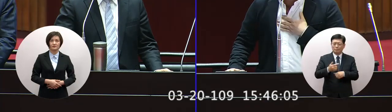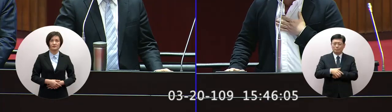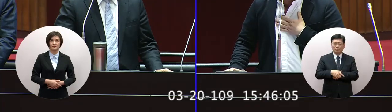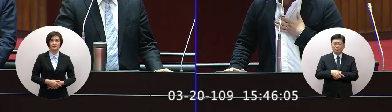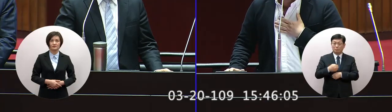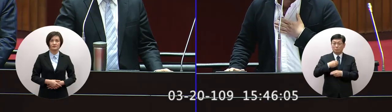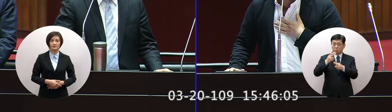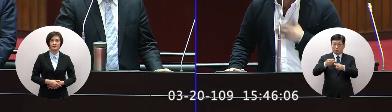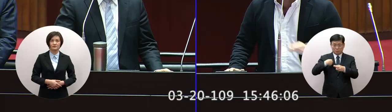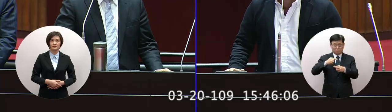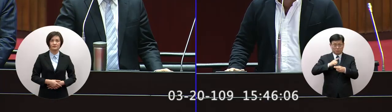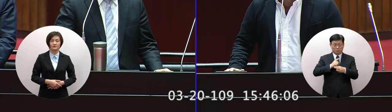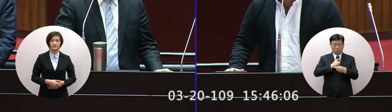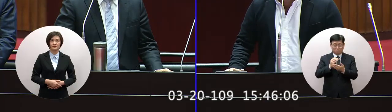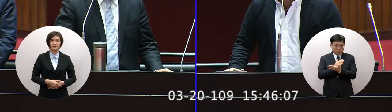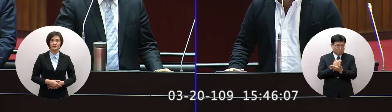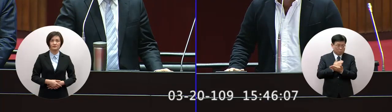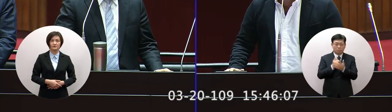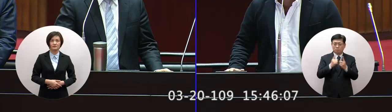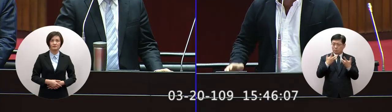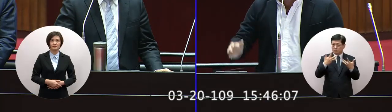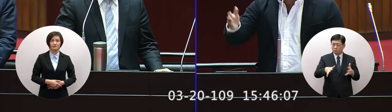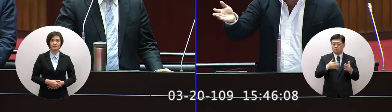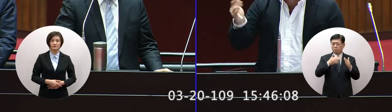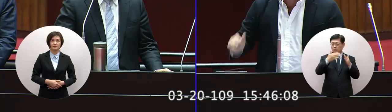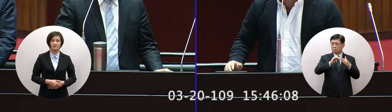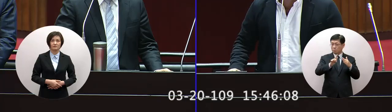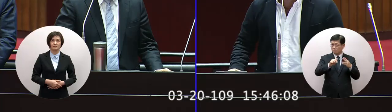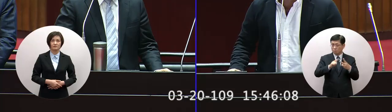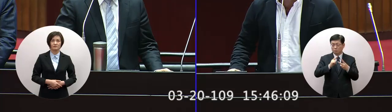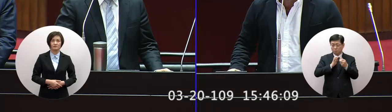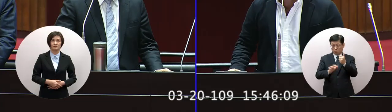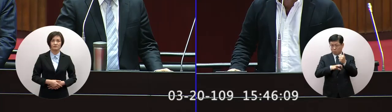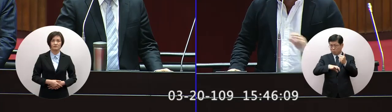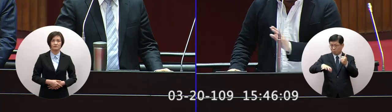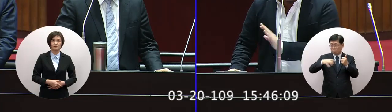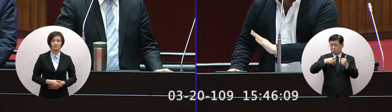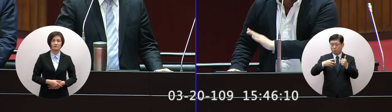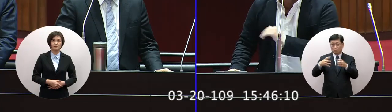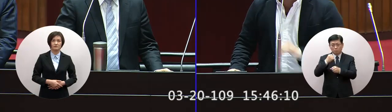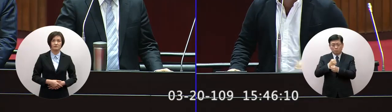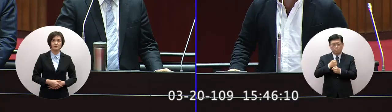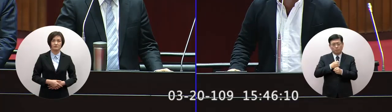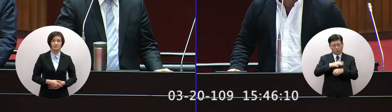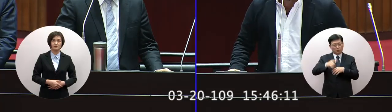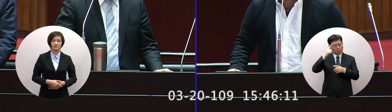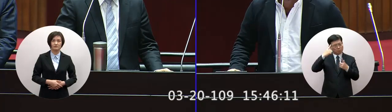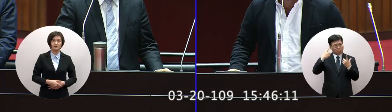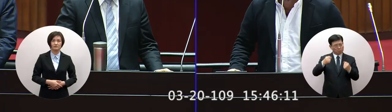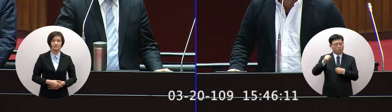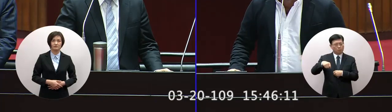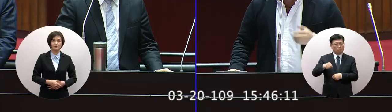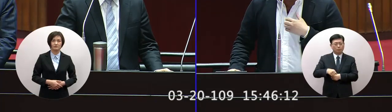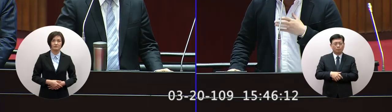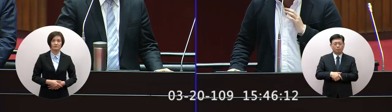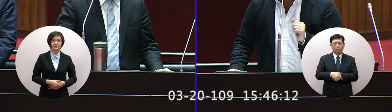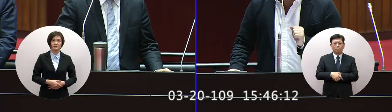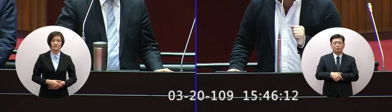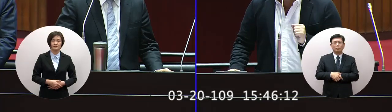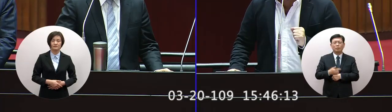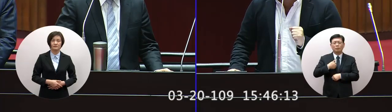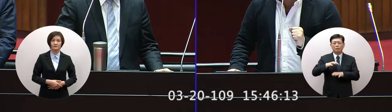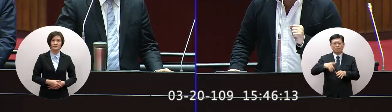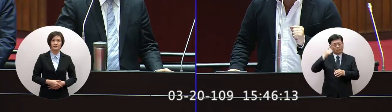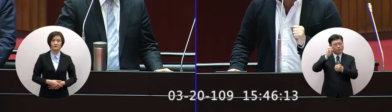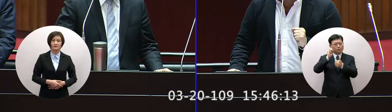限。我相信我这个评价，其实对很多学界跟很多部会的同仁来说，我大概他们都会同意我这个评价。所以我这